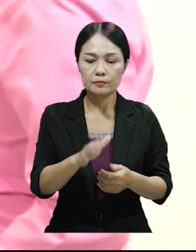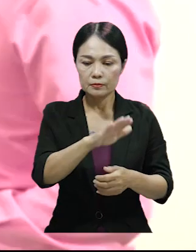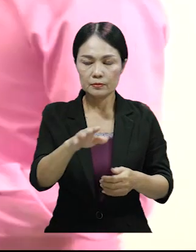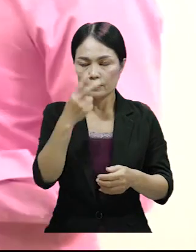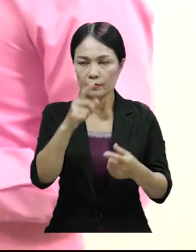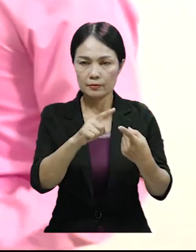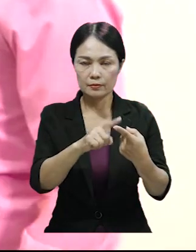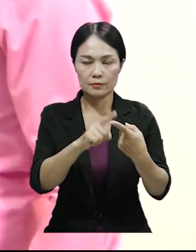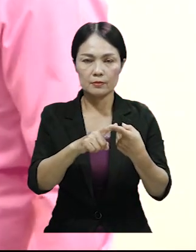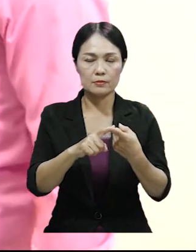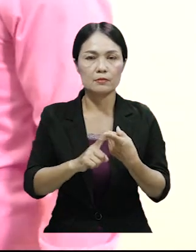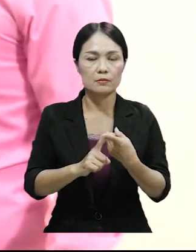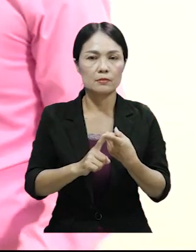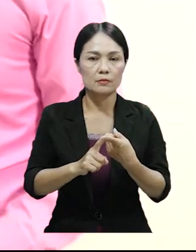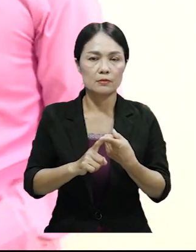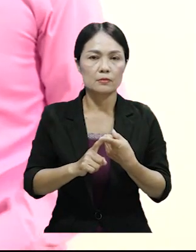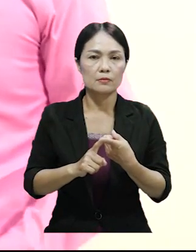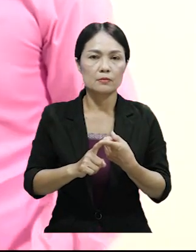ចង្វាក់ហ្នឹងគោះយ៉ាងម៉េចអញ្ចឹងកូនមើលណាទី 1